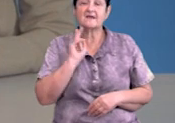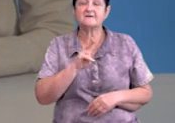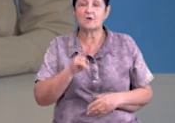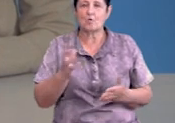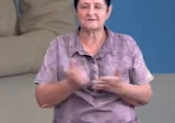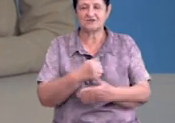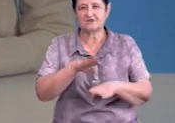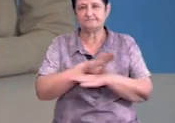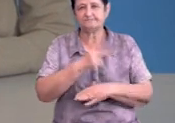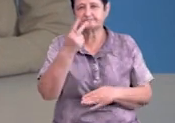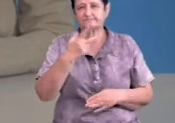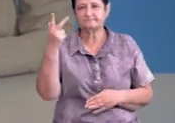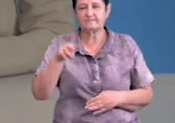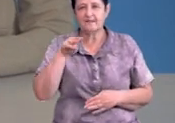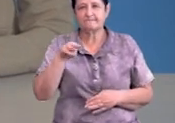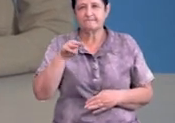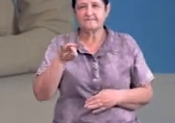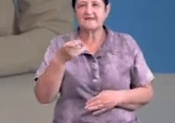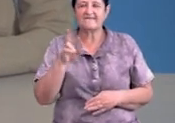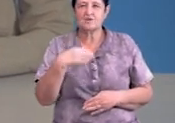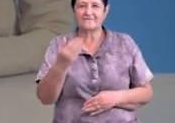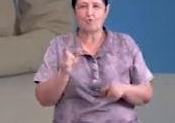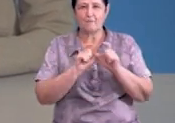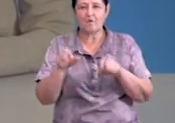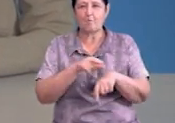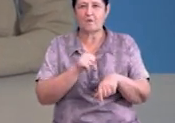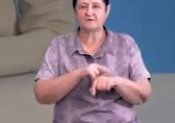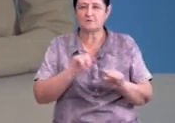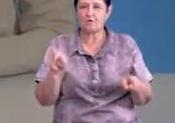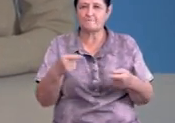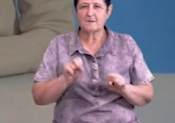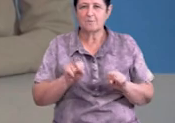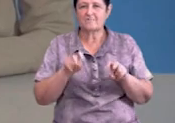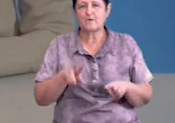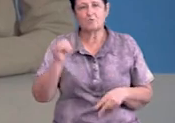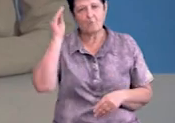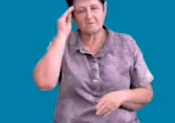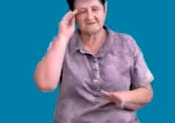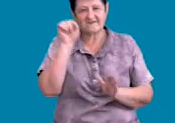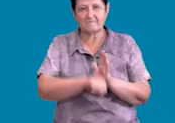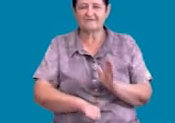мертвим 23 травня у його офісі. Поліція порушила провадження про умисне вбивство.